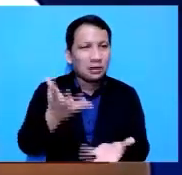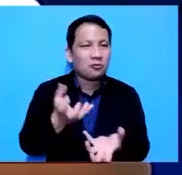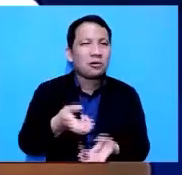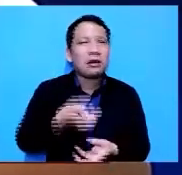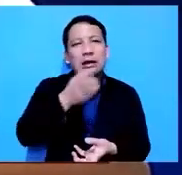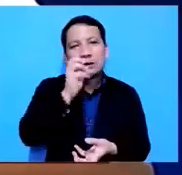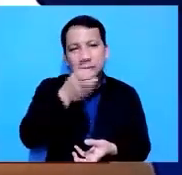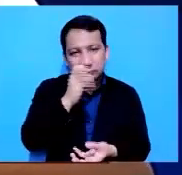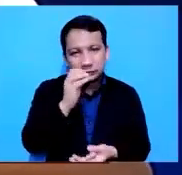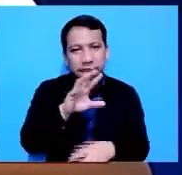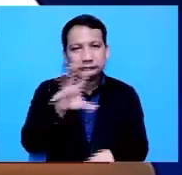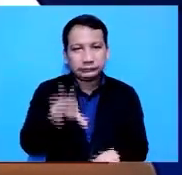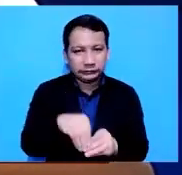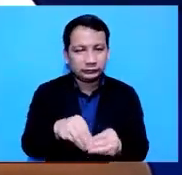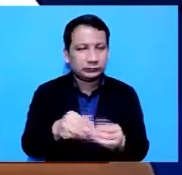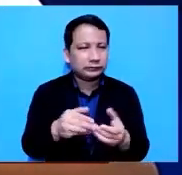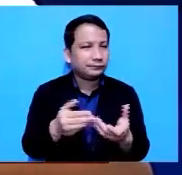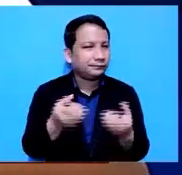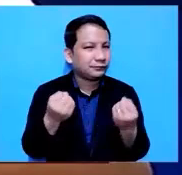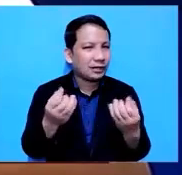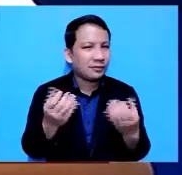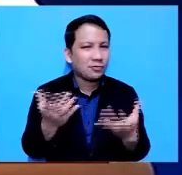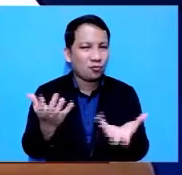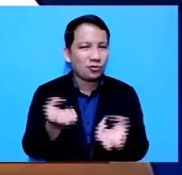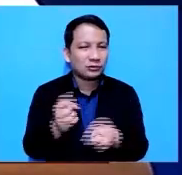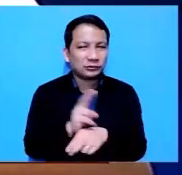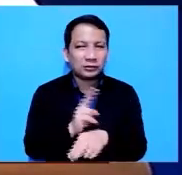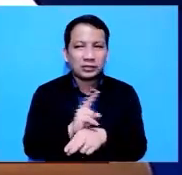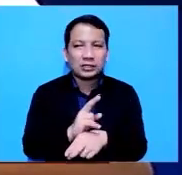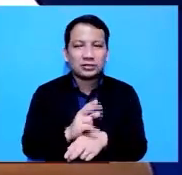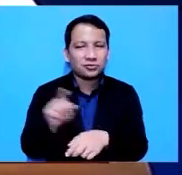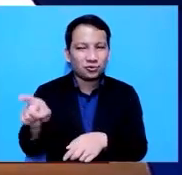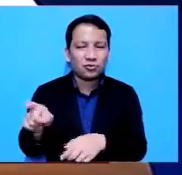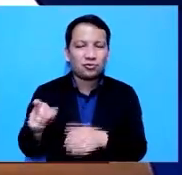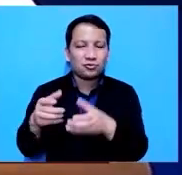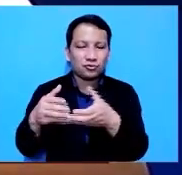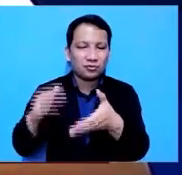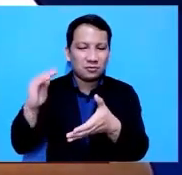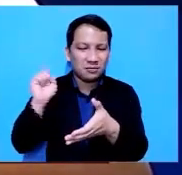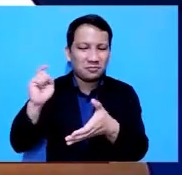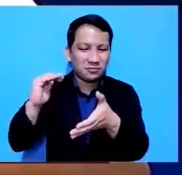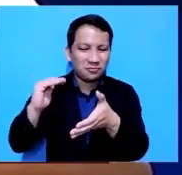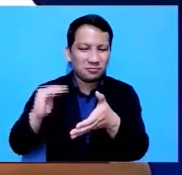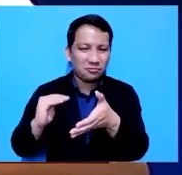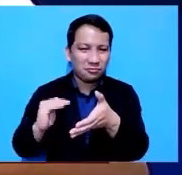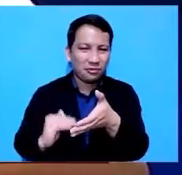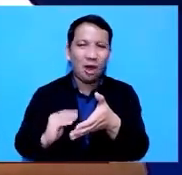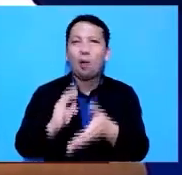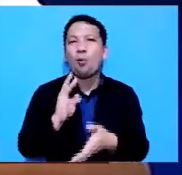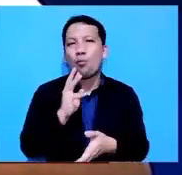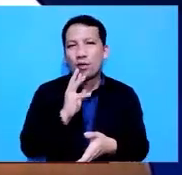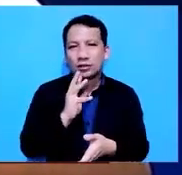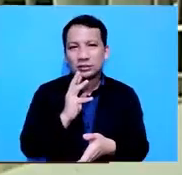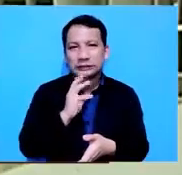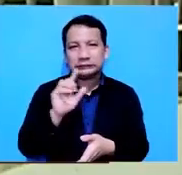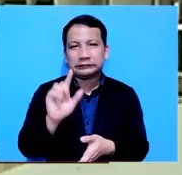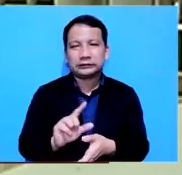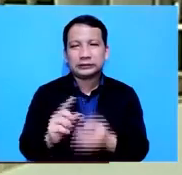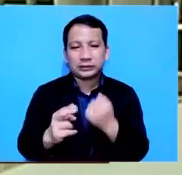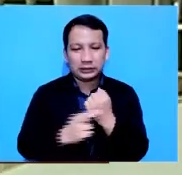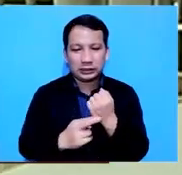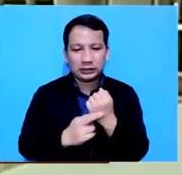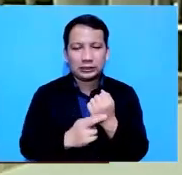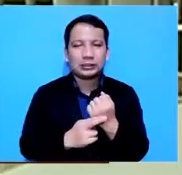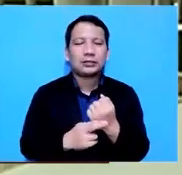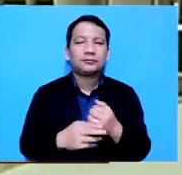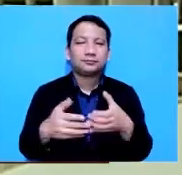like that could add up doon sa mabilis na pagbaba ng tubig sa ating mga reservoirs. Karaniwan